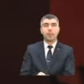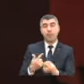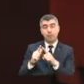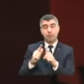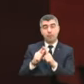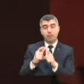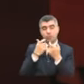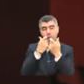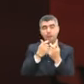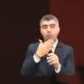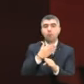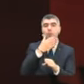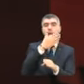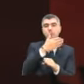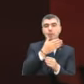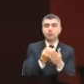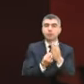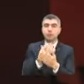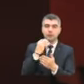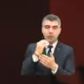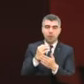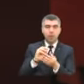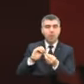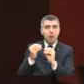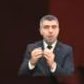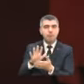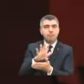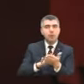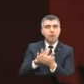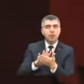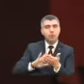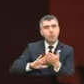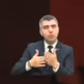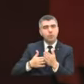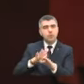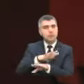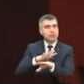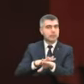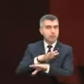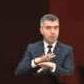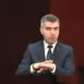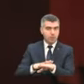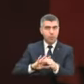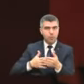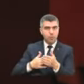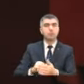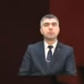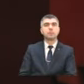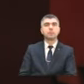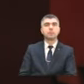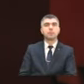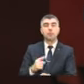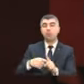واحد المنظور جهوي خاص باش يمكننا نتغلبوا على المشاكل بطريقة في إطار الجهوية، من غير هذا الشيء هذا ما كاينش. زائد هذا الشيء